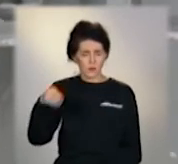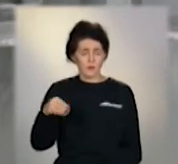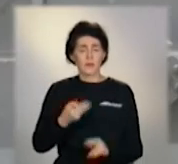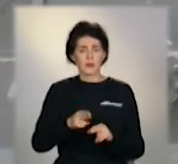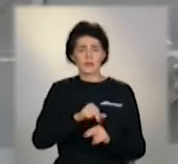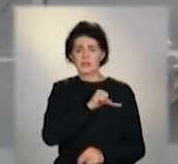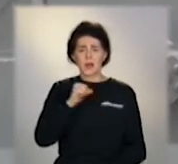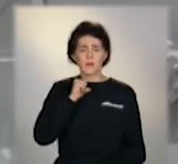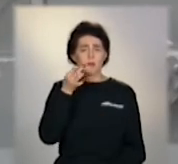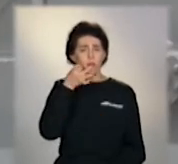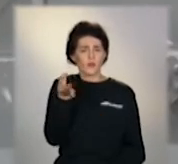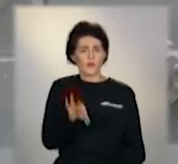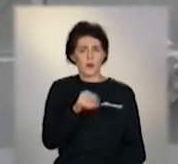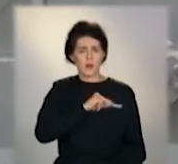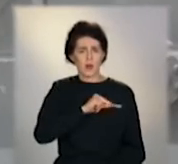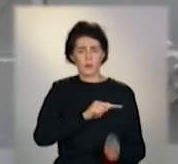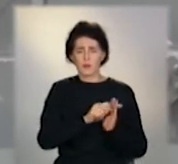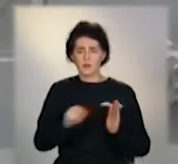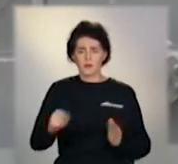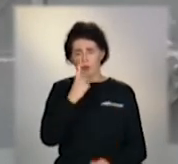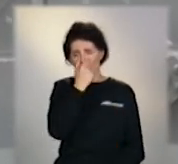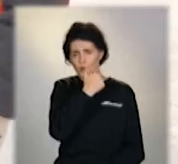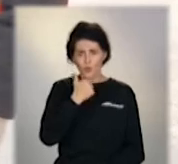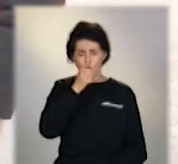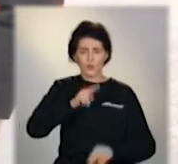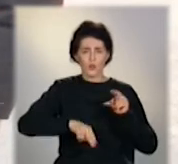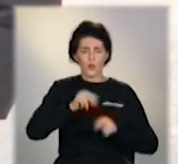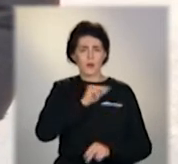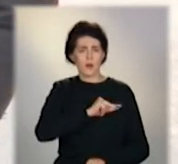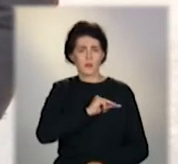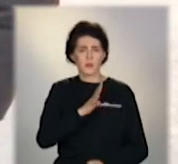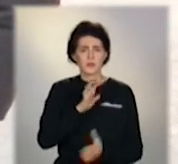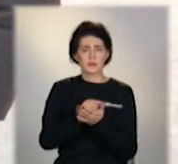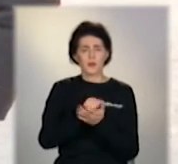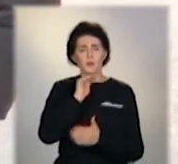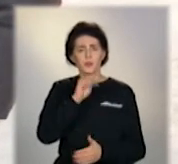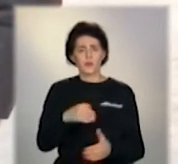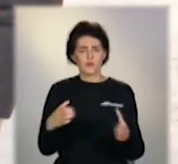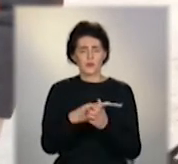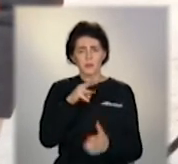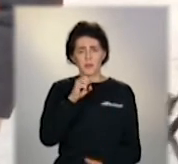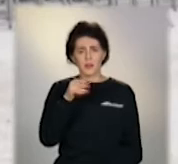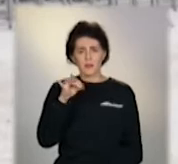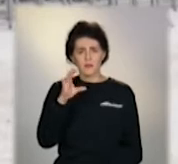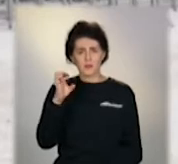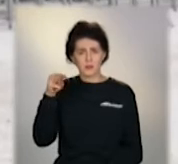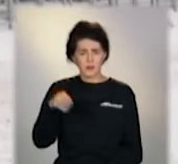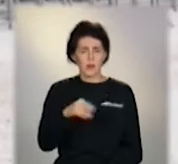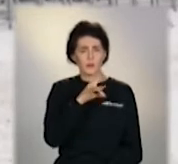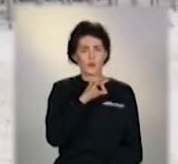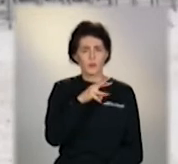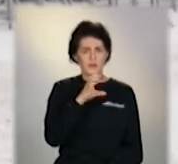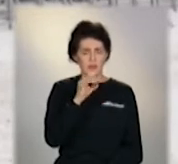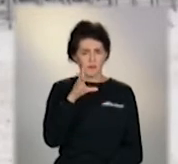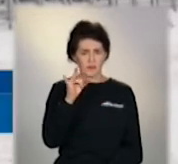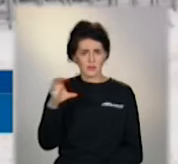нею спеціалісти працювали упродовж року. Будівельними роботами займалися фахівці Медінвестпромсервісу. Произведена виїмка